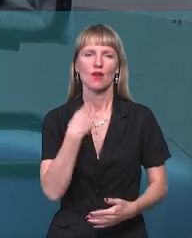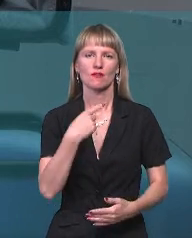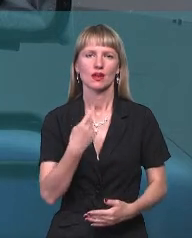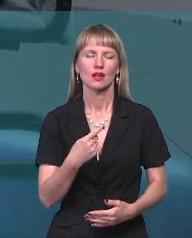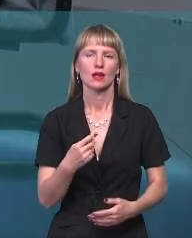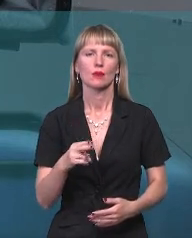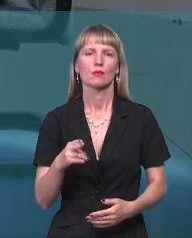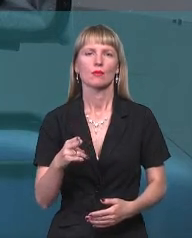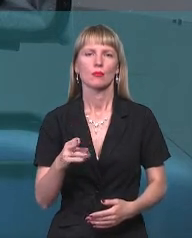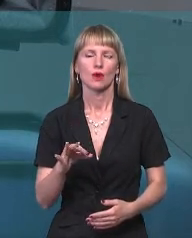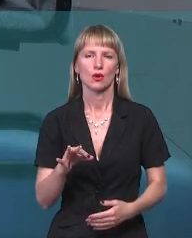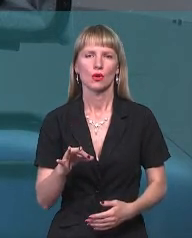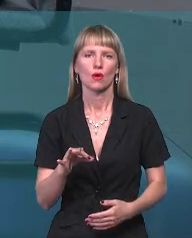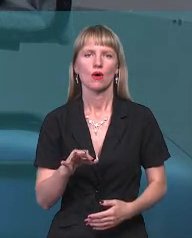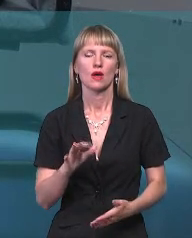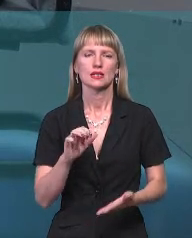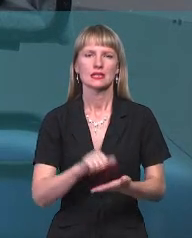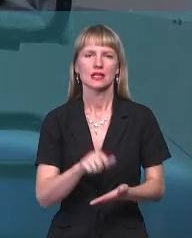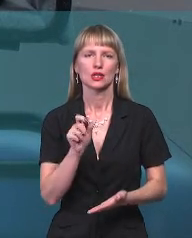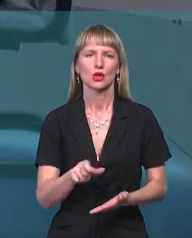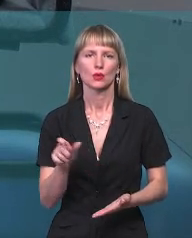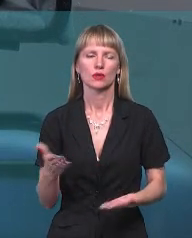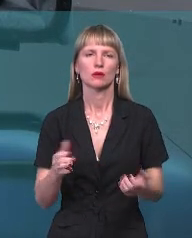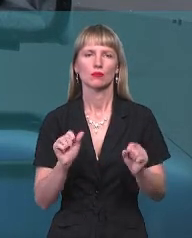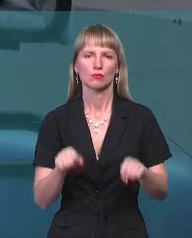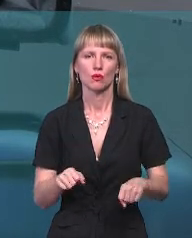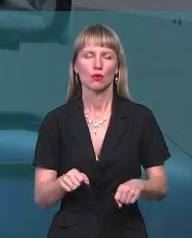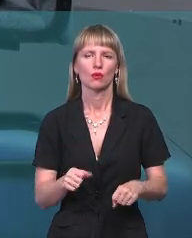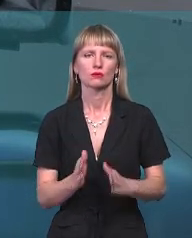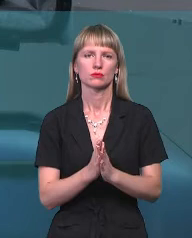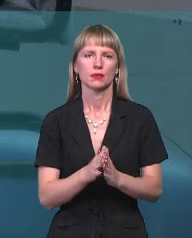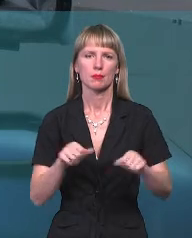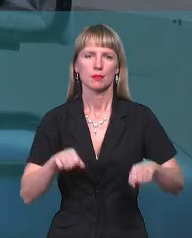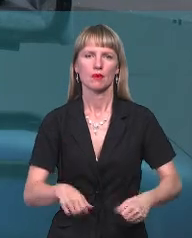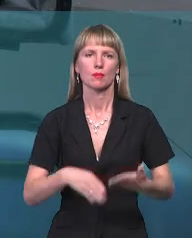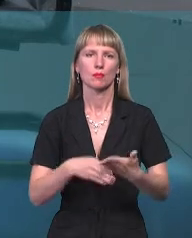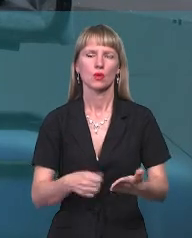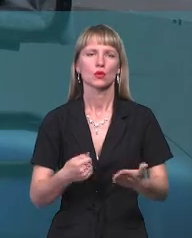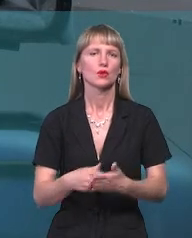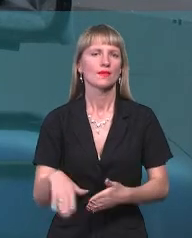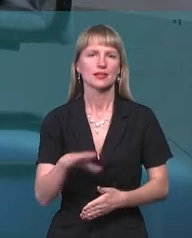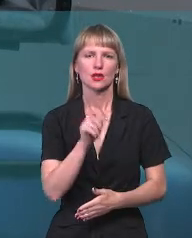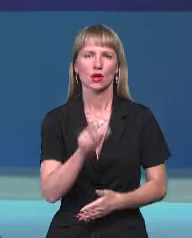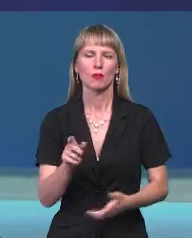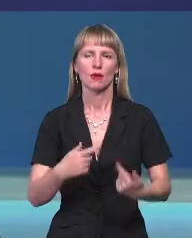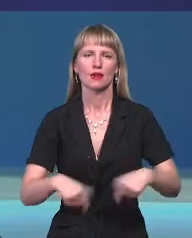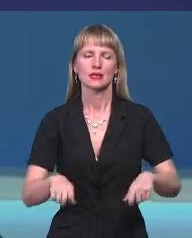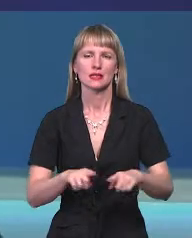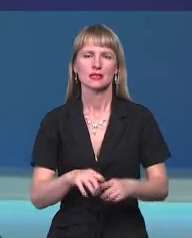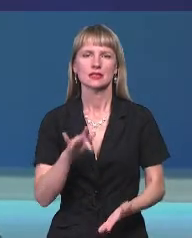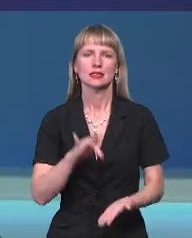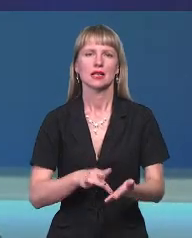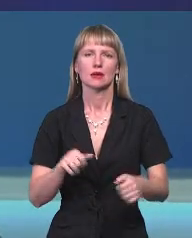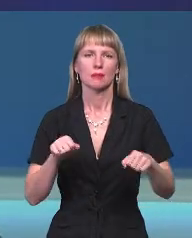про легально зайнятих людей, які можуть звернутися за правовою допомогою до всіх можливих громадських організацій,